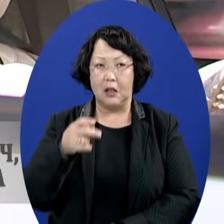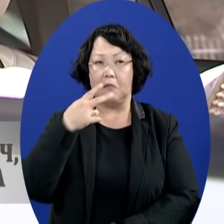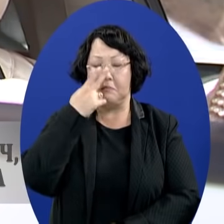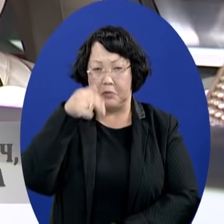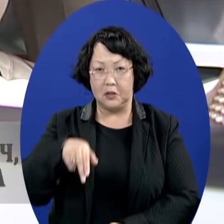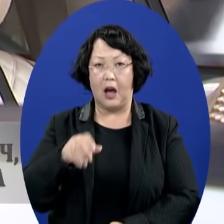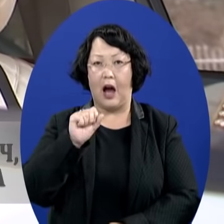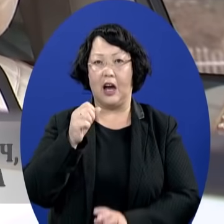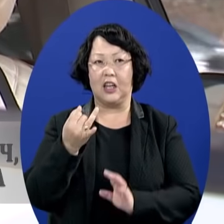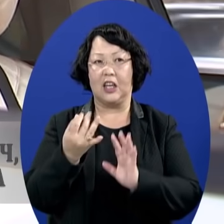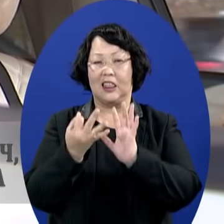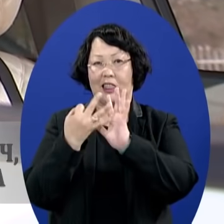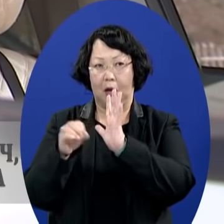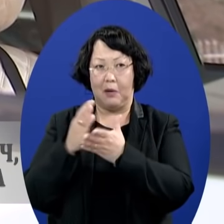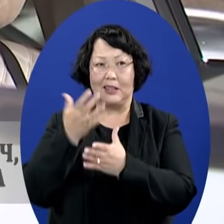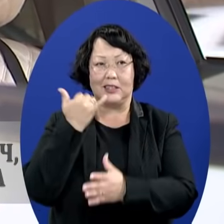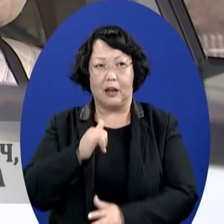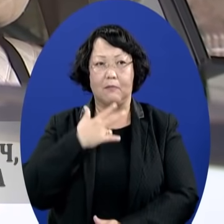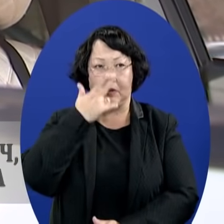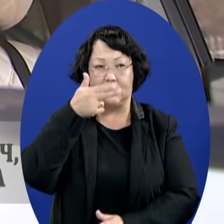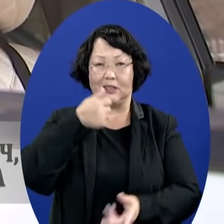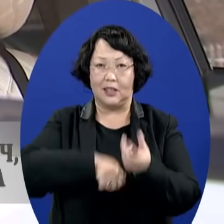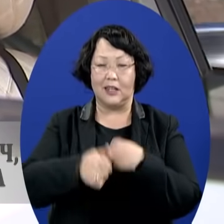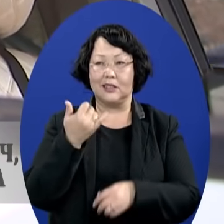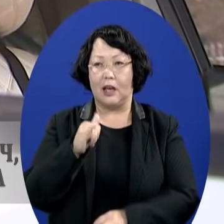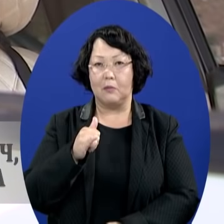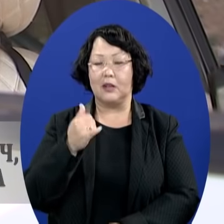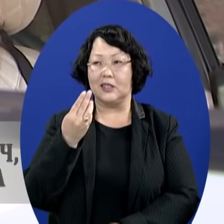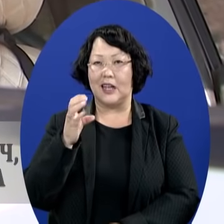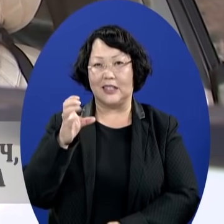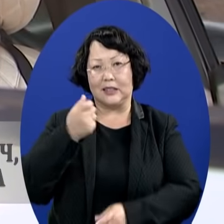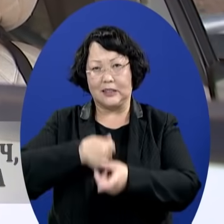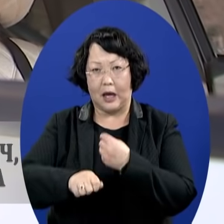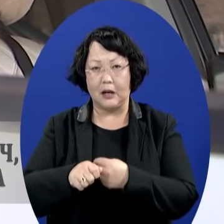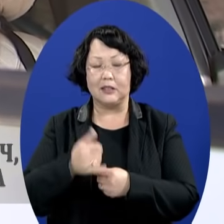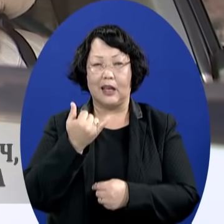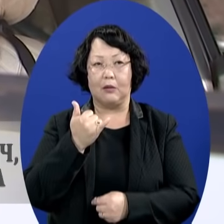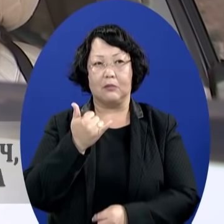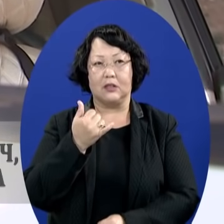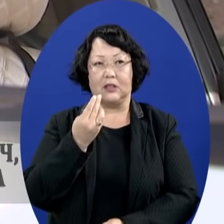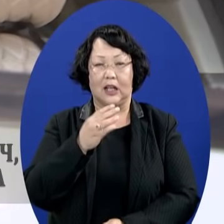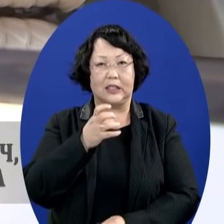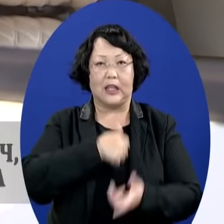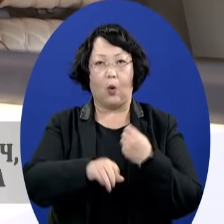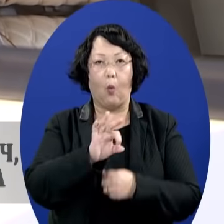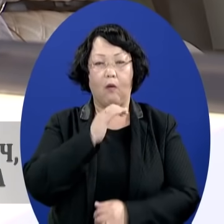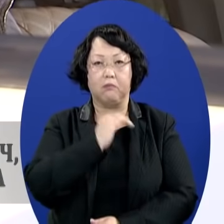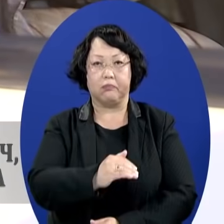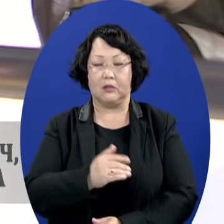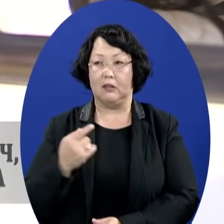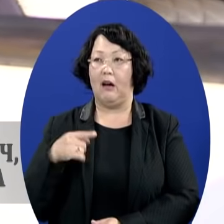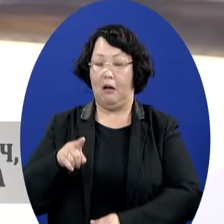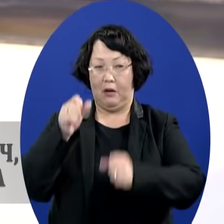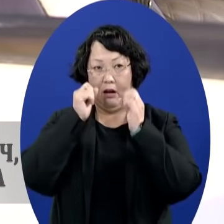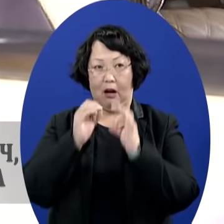зарим колог нь өгөө зарим нь өгдөг нь ямар учир байд юм би тэнийг л асуумаар идэг. Бүр гайхаад байгаа юм. Та энэ тэр удаж. Гэ